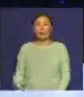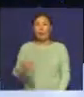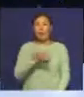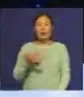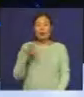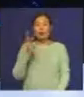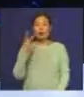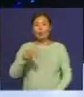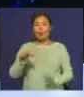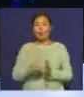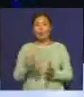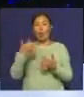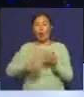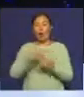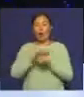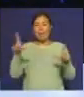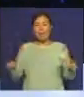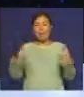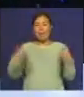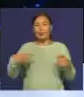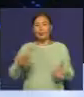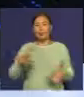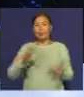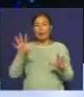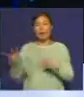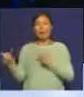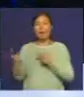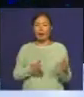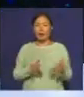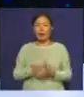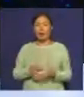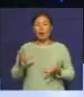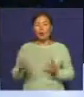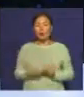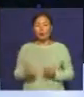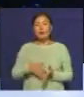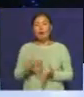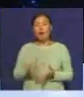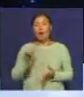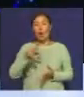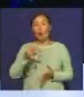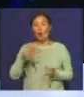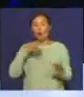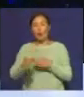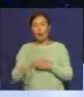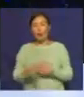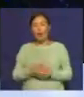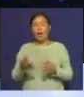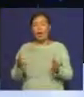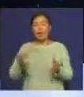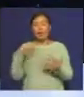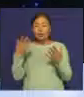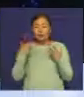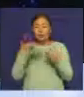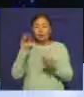Облыстағы 126 орта мектеп қортында аттестацияға толық дайын. Аудиториялар жабдықтармен қамтылған. Желдеткіштер